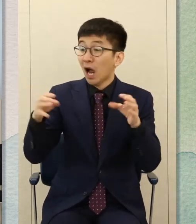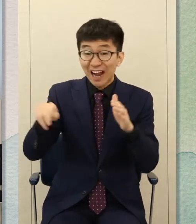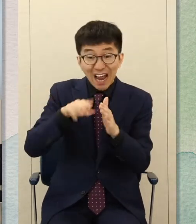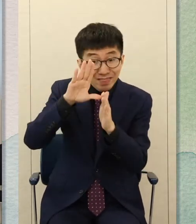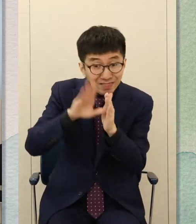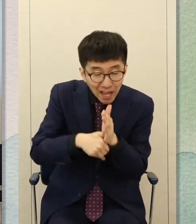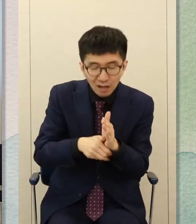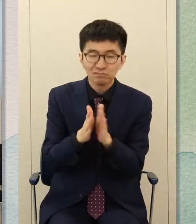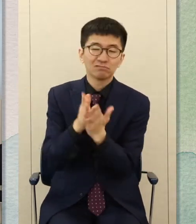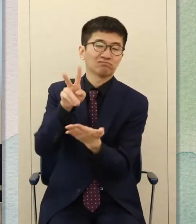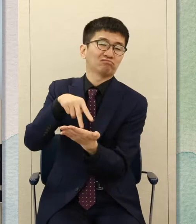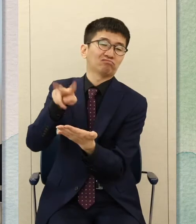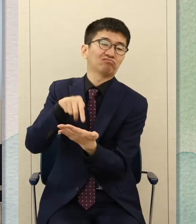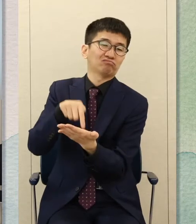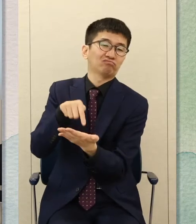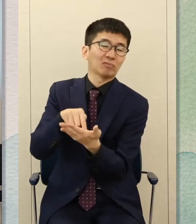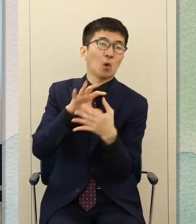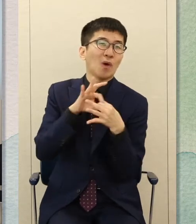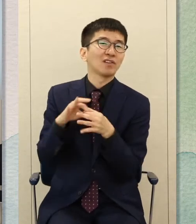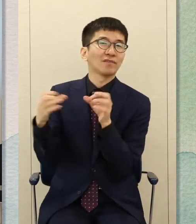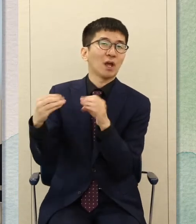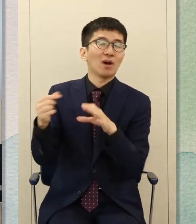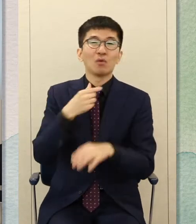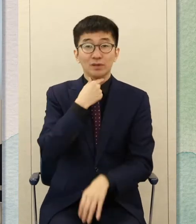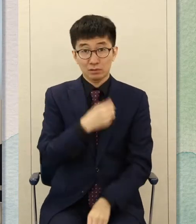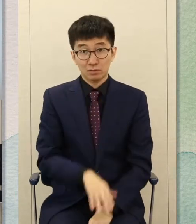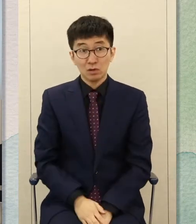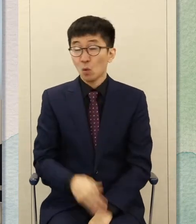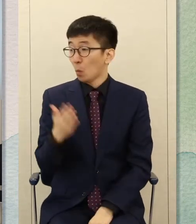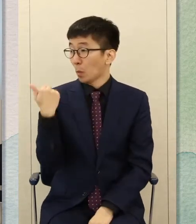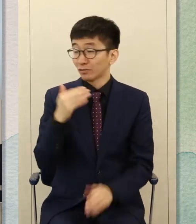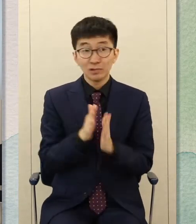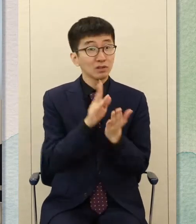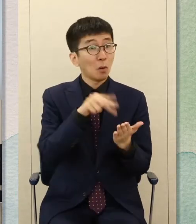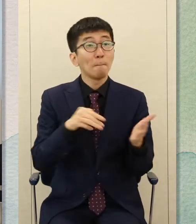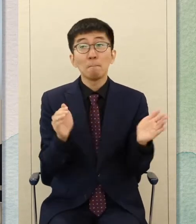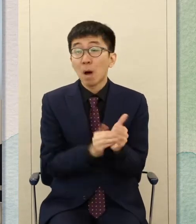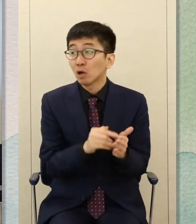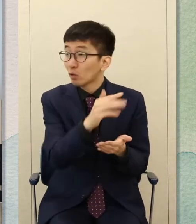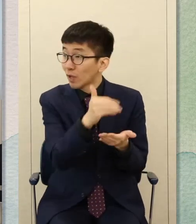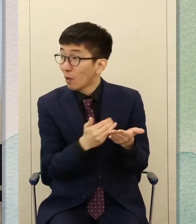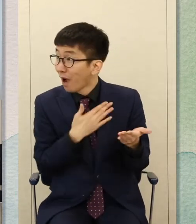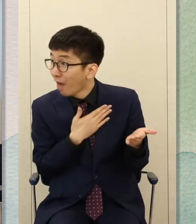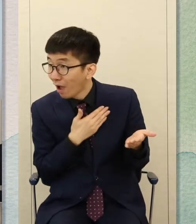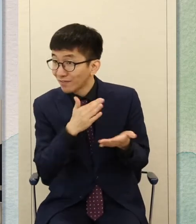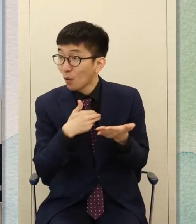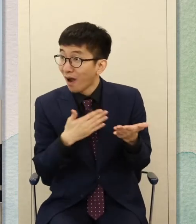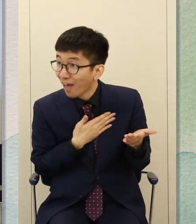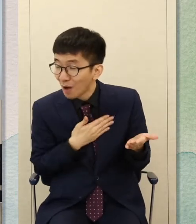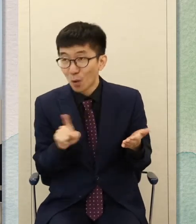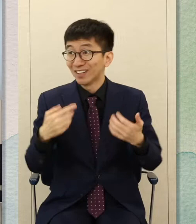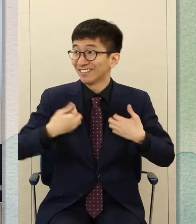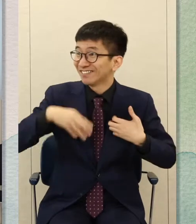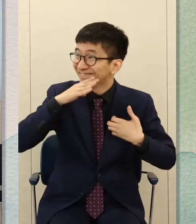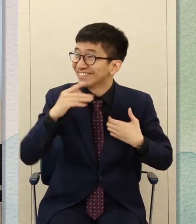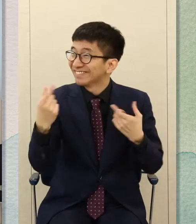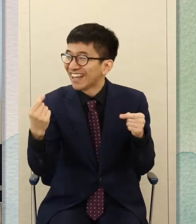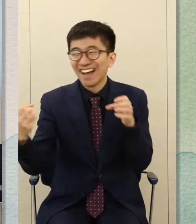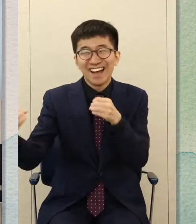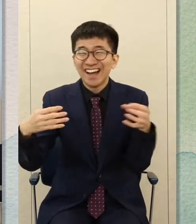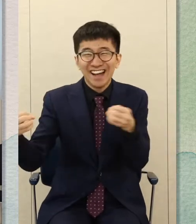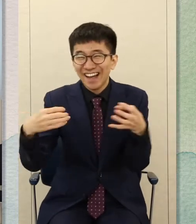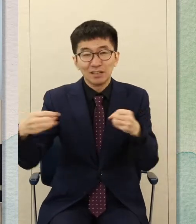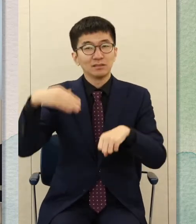내가 어디 가서 얘기할 때 내가 이번에 책 읽었는데 그 책에 이런 얘기 나오더라. 그러니까 이거 참 재밌는데 너네도 한번 읽어볼래? 이런